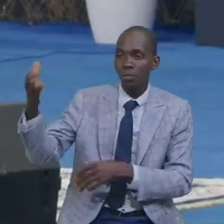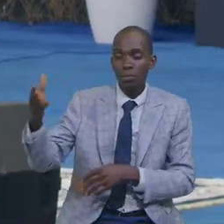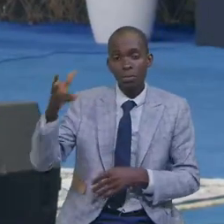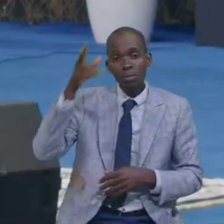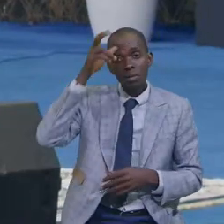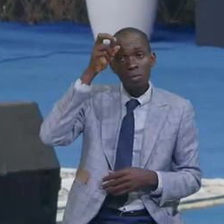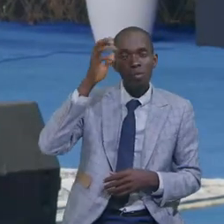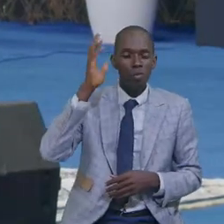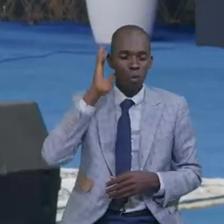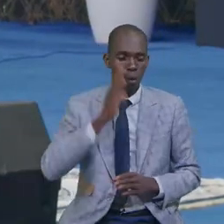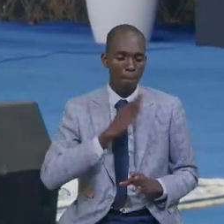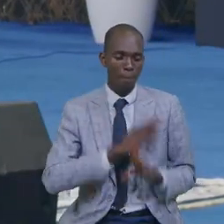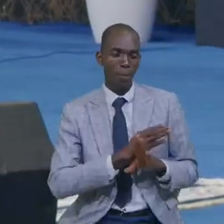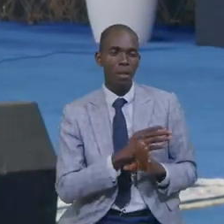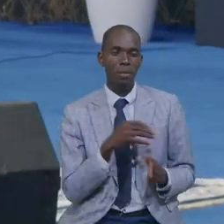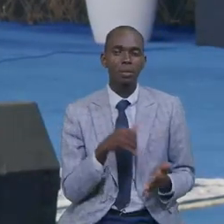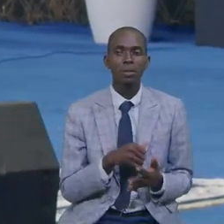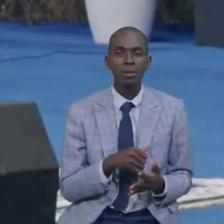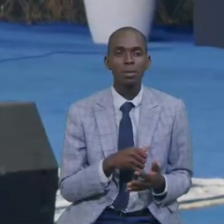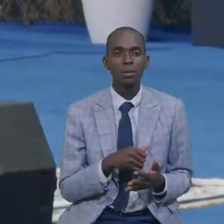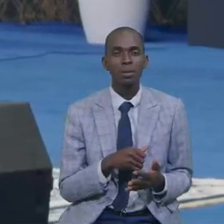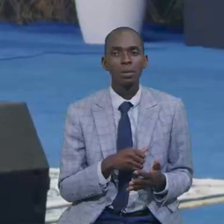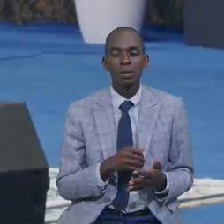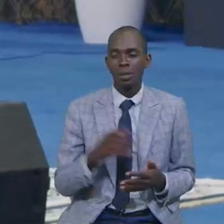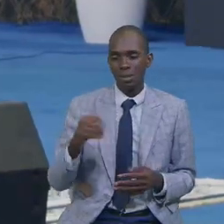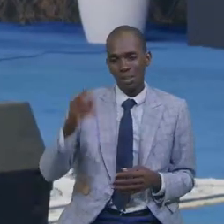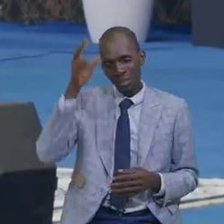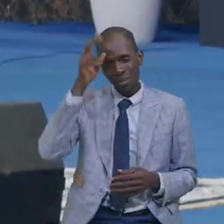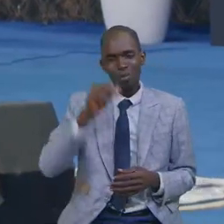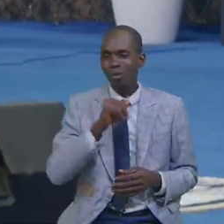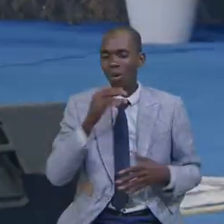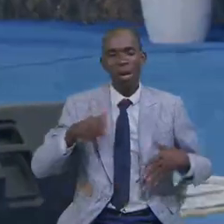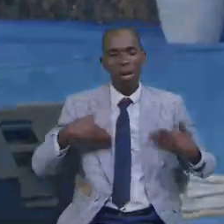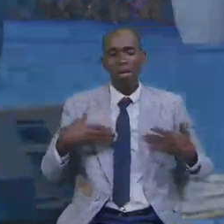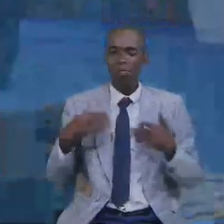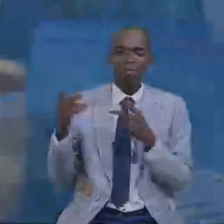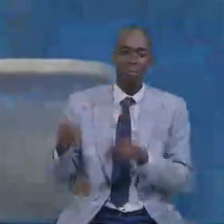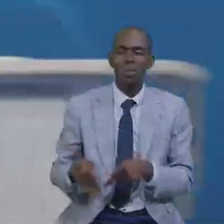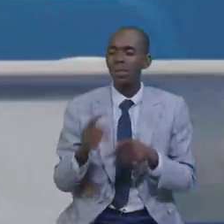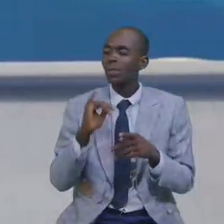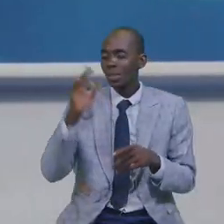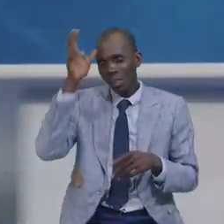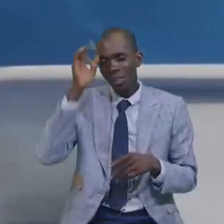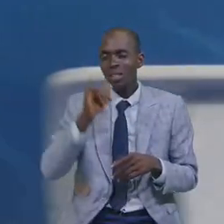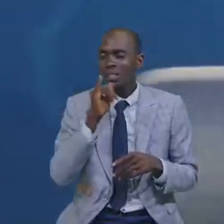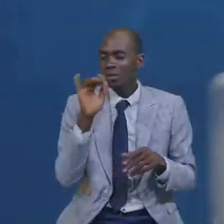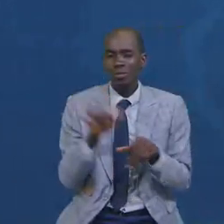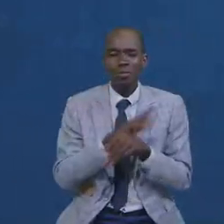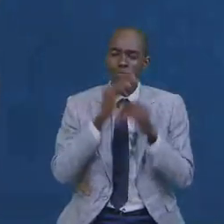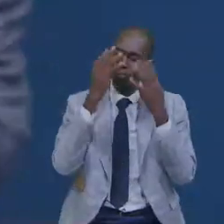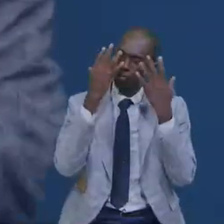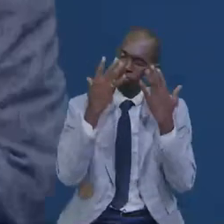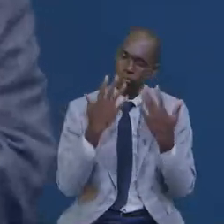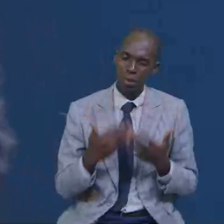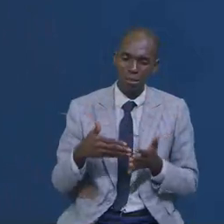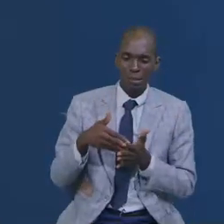Satan Lucifer bloque cela il est un homme malheureux un homme triste